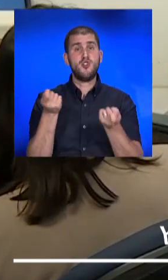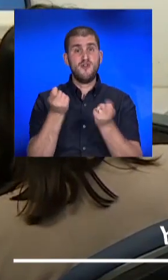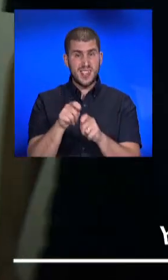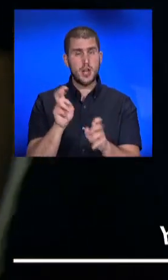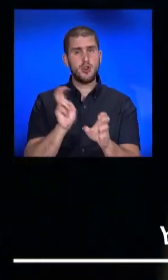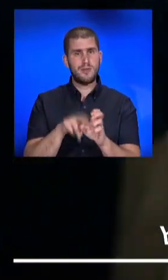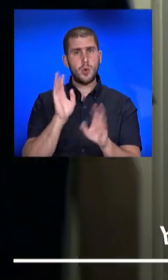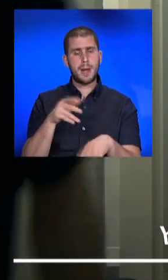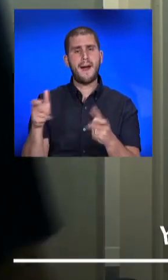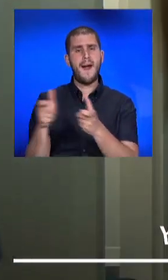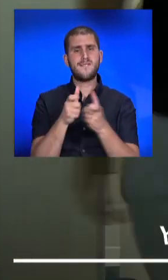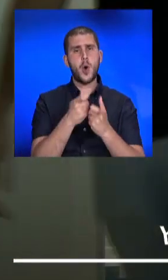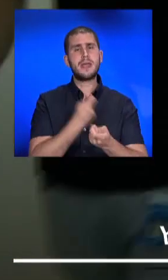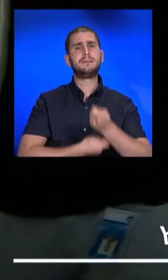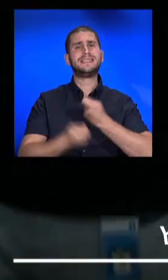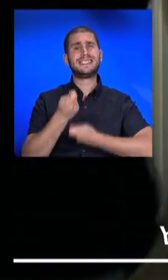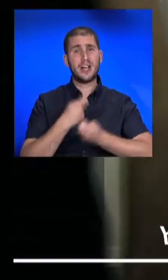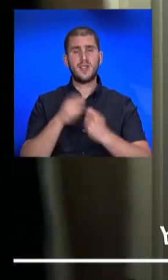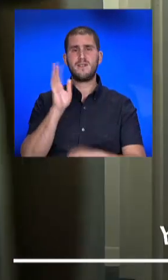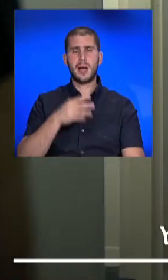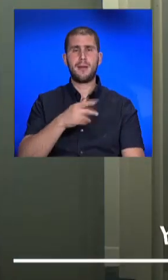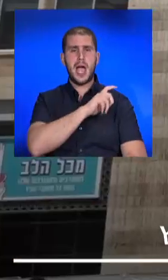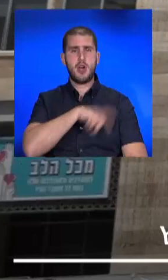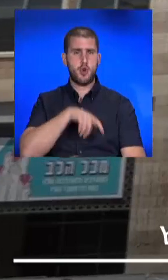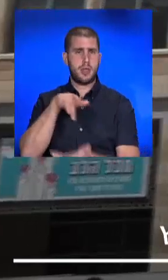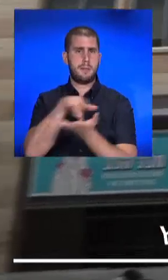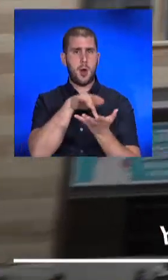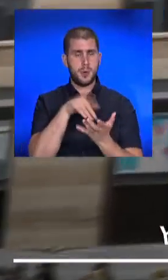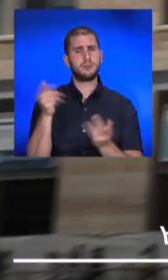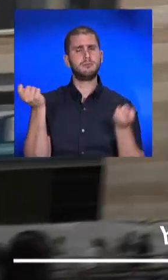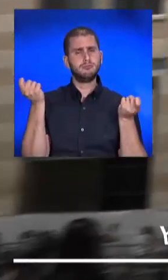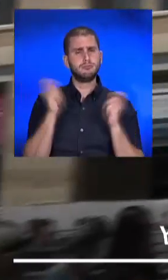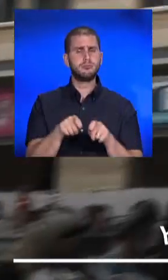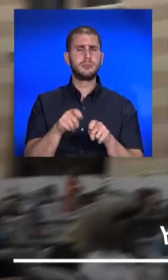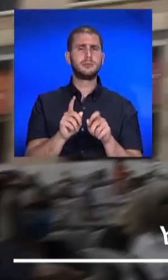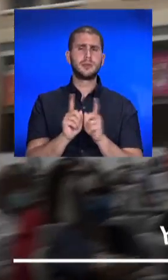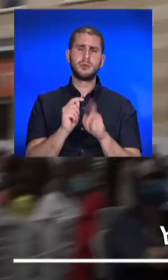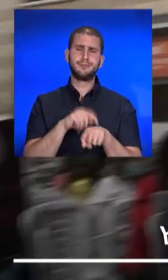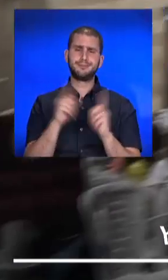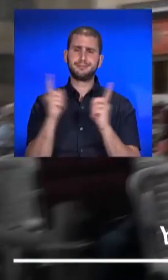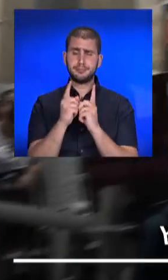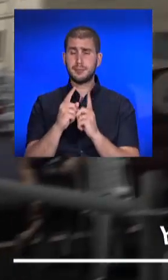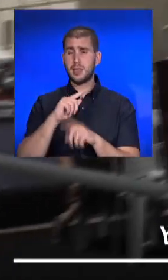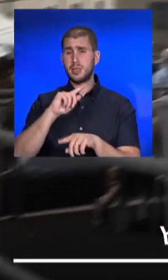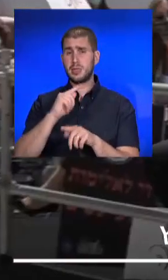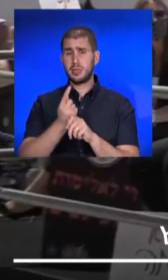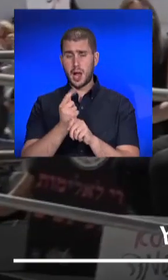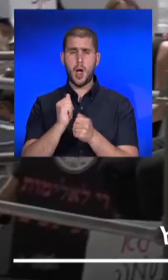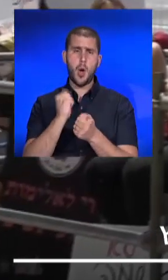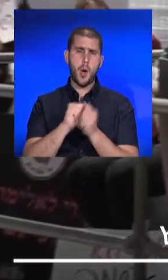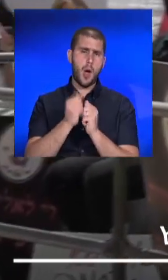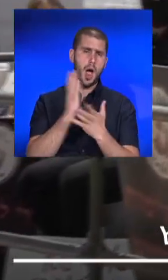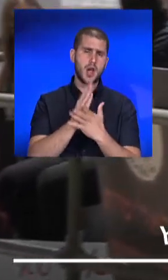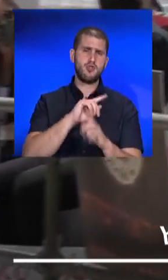כמה חברות מסחריות וגם רשויות מקומיות. הם שבתו סמלית מדקה עד שעה, כך זה נראה